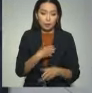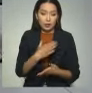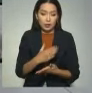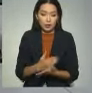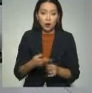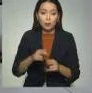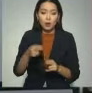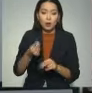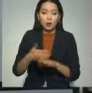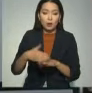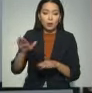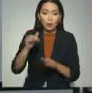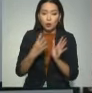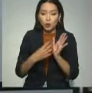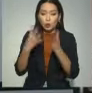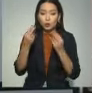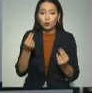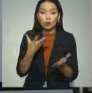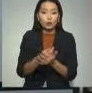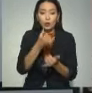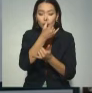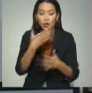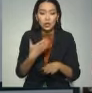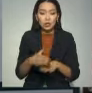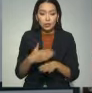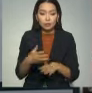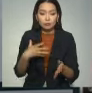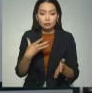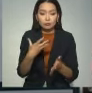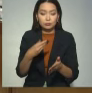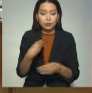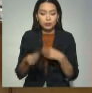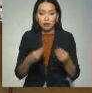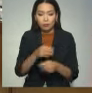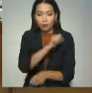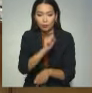алған несиесін 90 күннің ішінде төлей алмағандарға кредит беруді тоқтатуға жетеді.